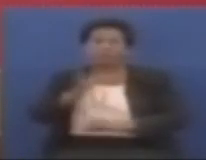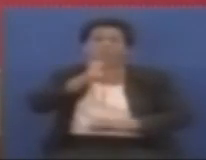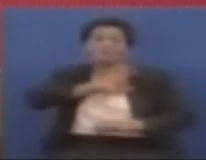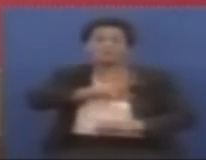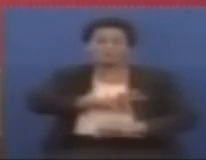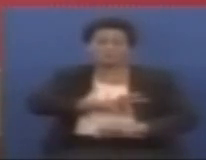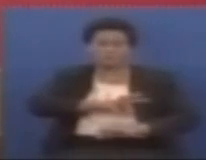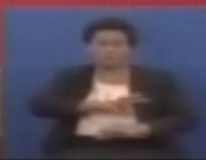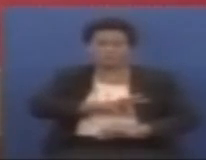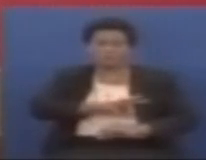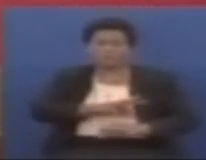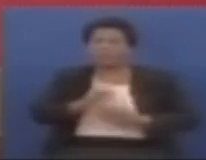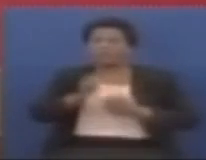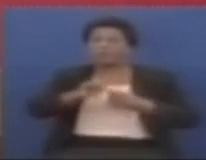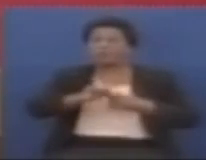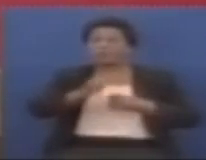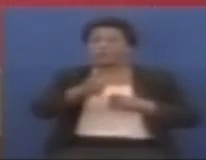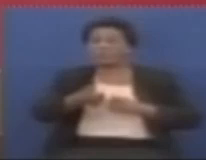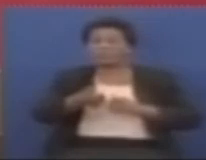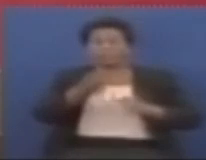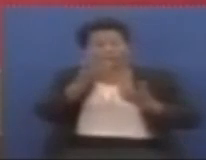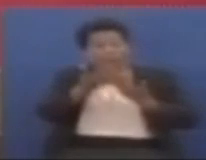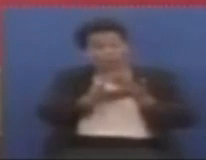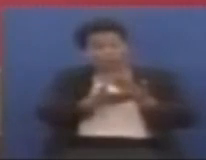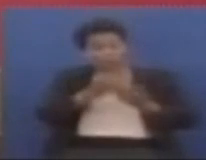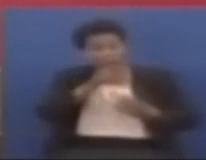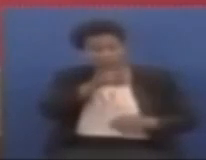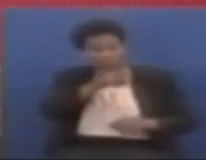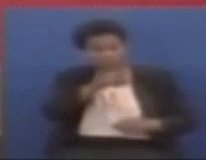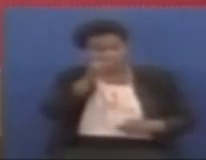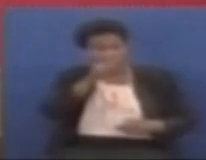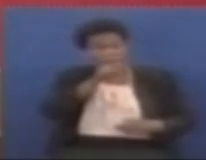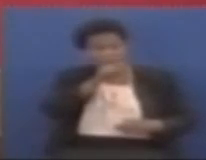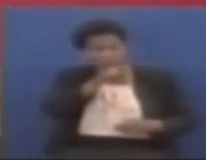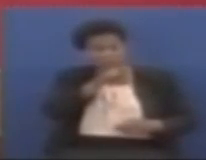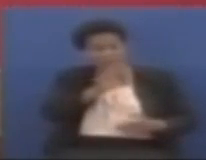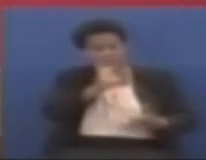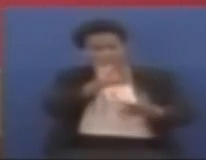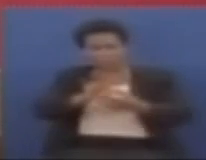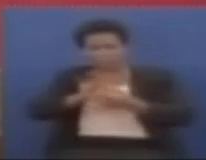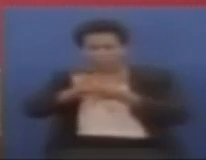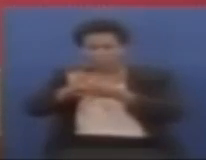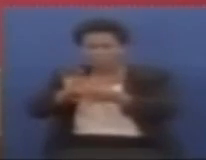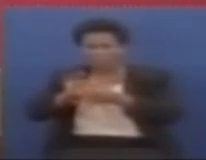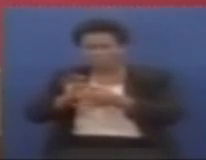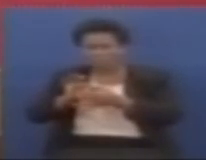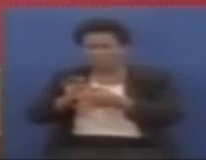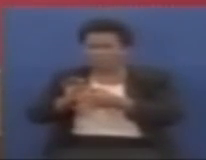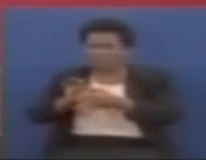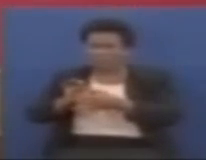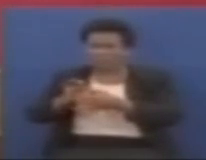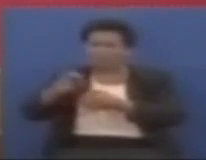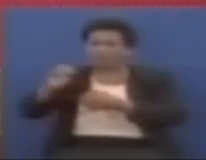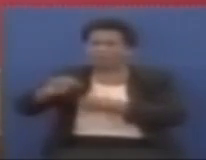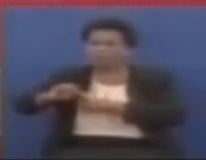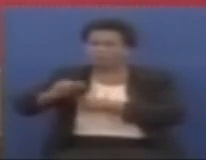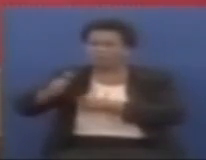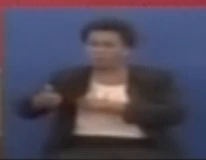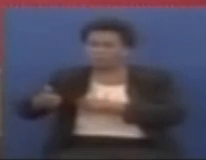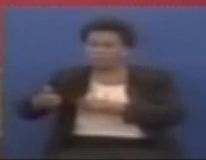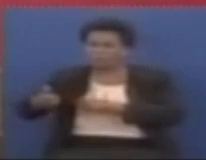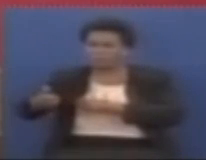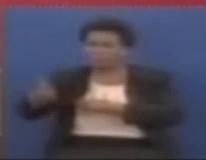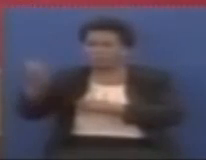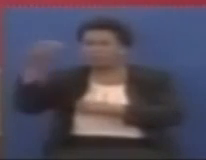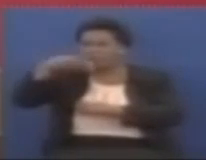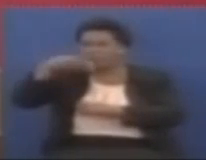Spika, kutokana na uwezeshaji wa ofisi ya wakili mkuu wa serikali, kwa sasa mashauri yote